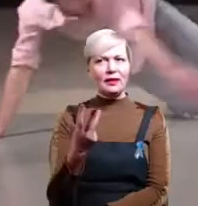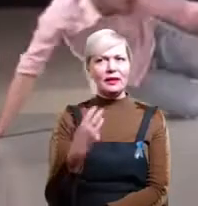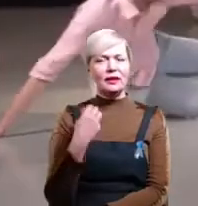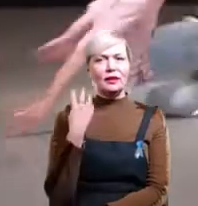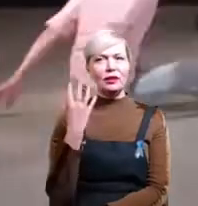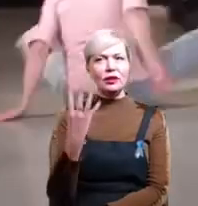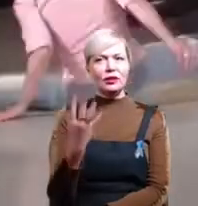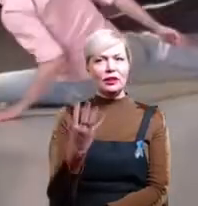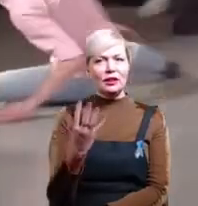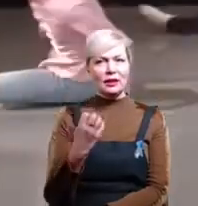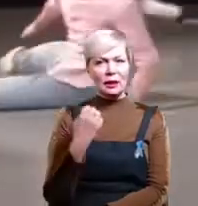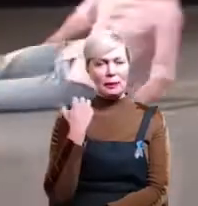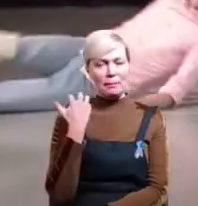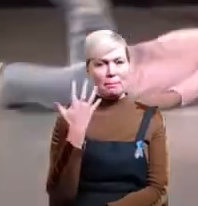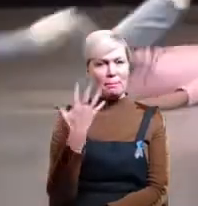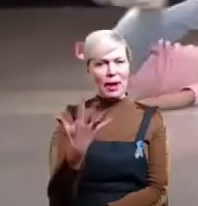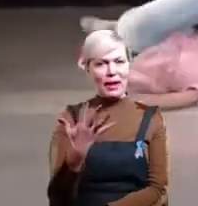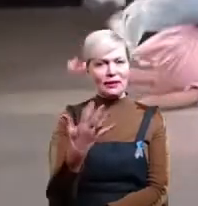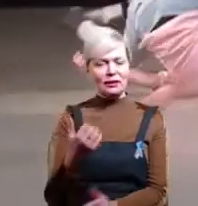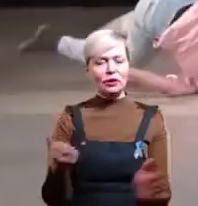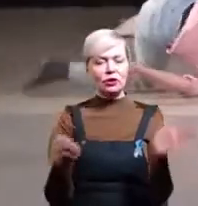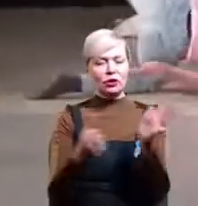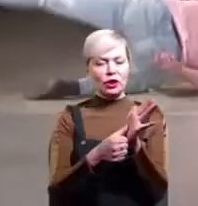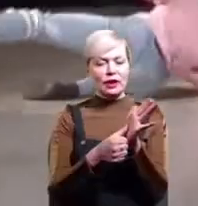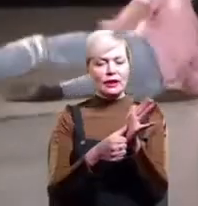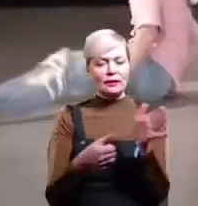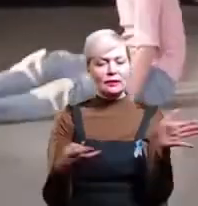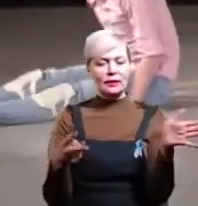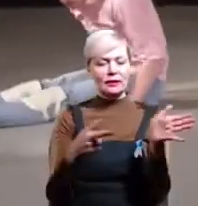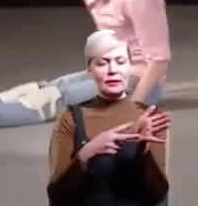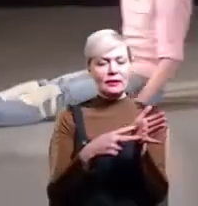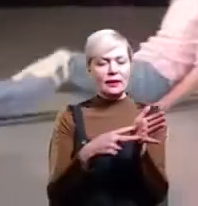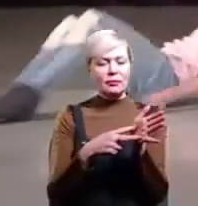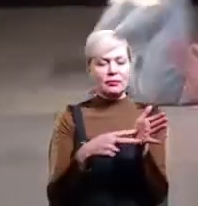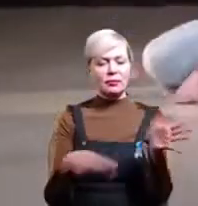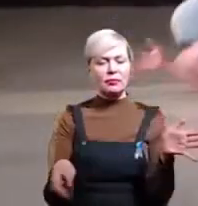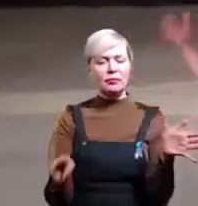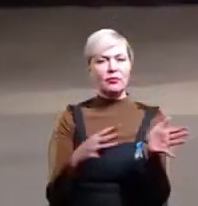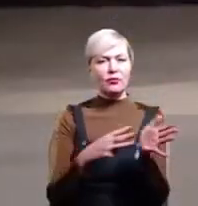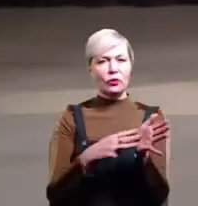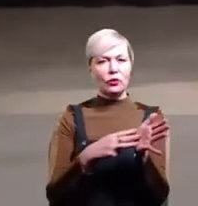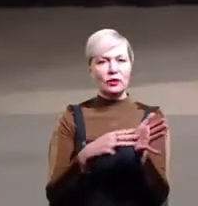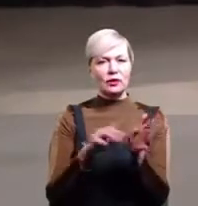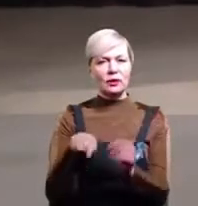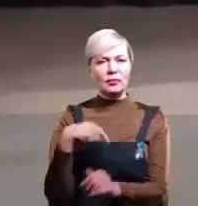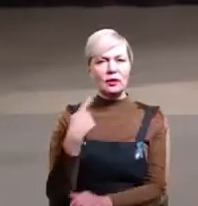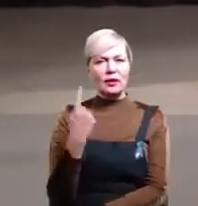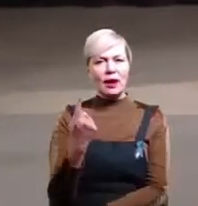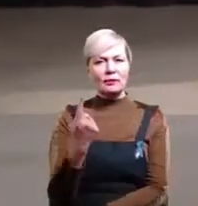ногой. И винт. И перекат.